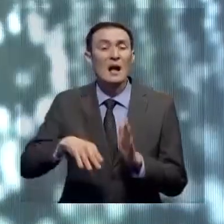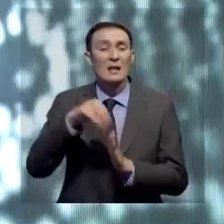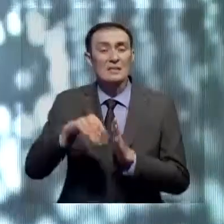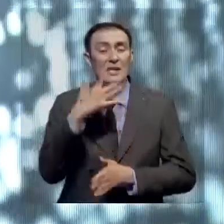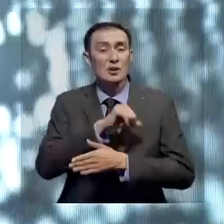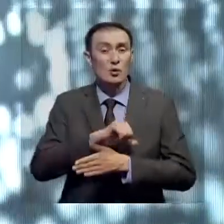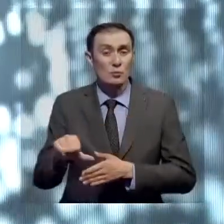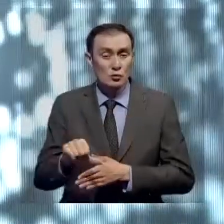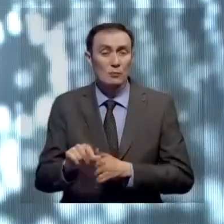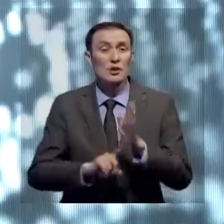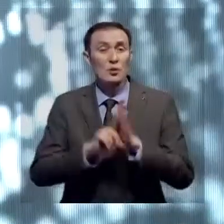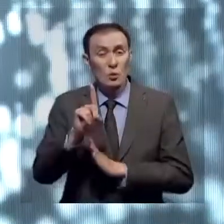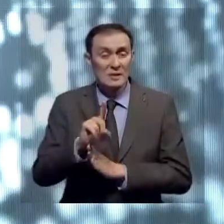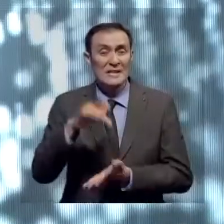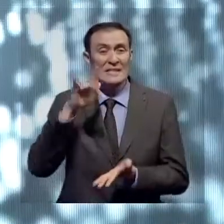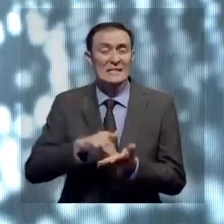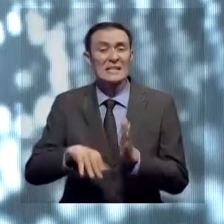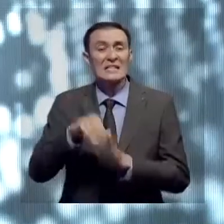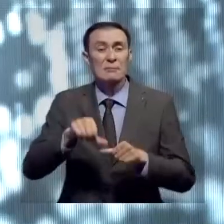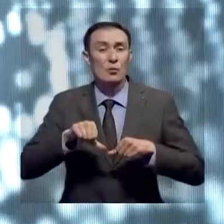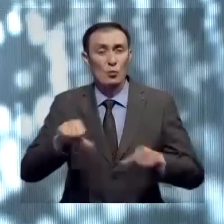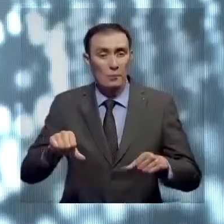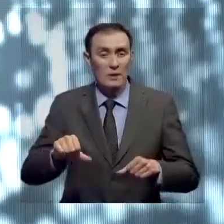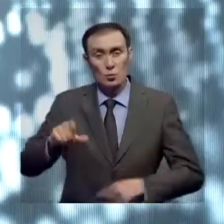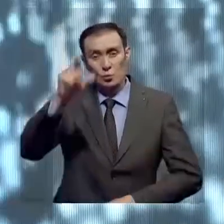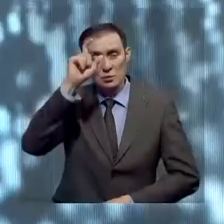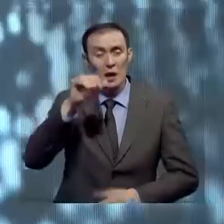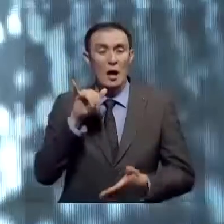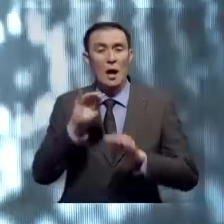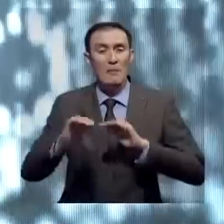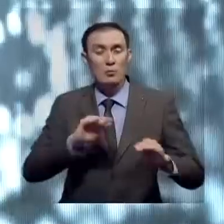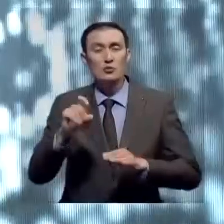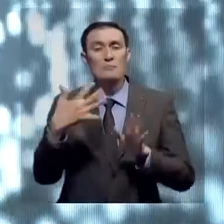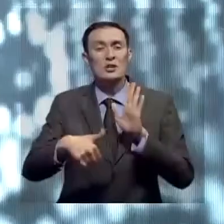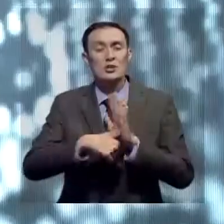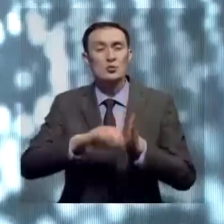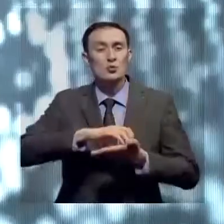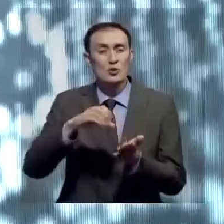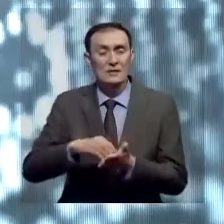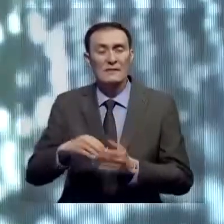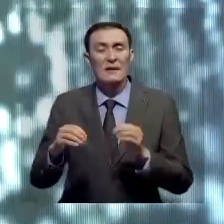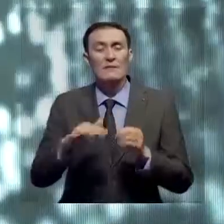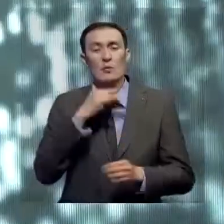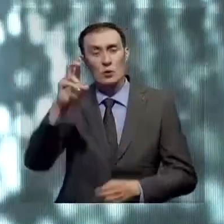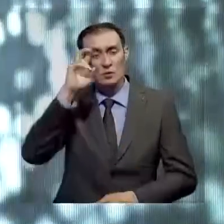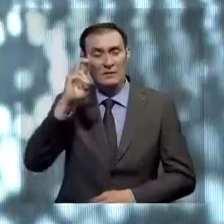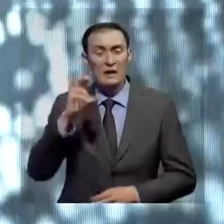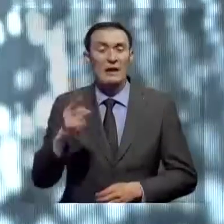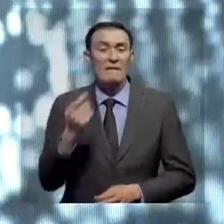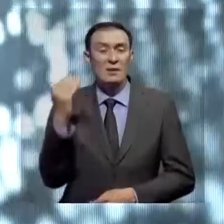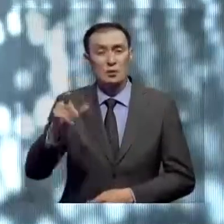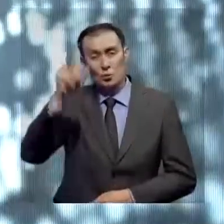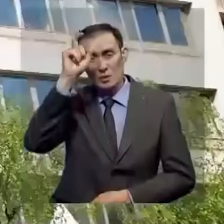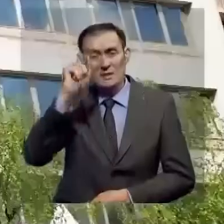Голосование за рубежом, к слову, уже началось. Центр избирком страны оборудовал 156 участков в десятках стран. Так,